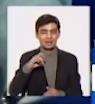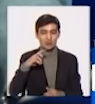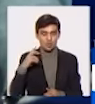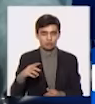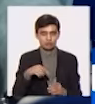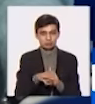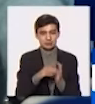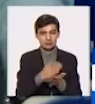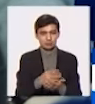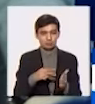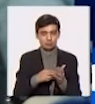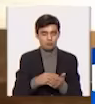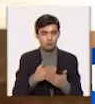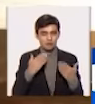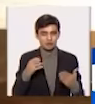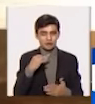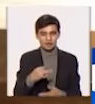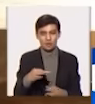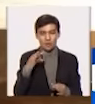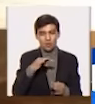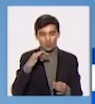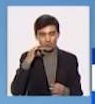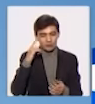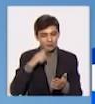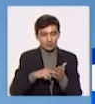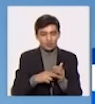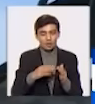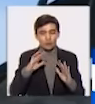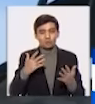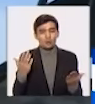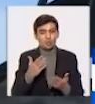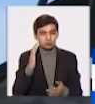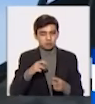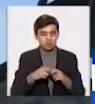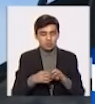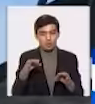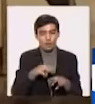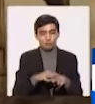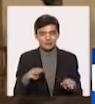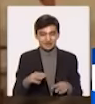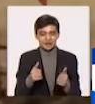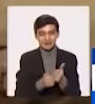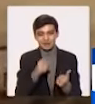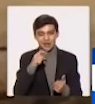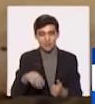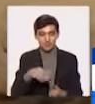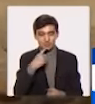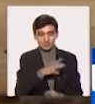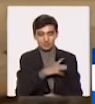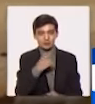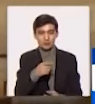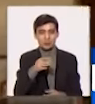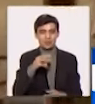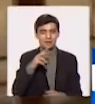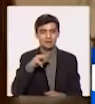сома. Дәленов Мырза айтқан жағымсыз сценарий қандай жағдайда болуы мүмкін. Қаржы министрінің орынбасары мұнай бағасы бүгінгіден ары